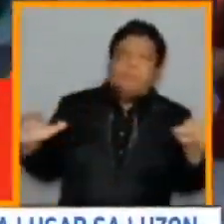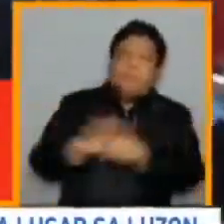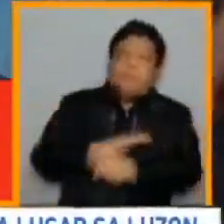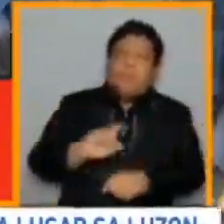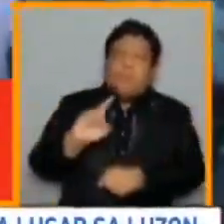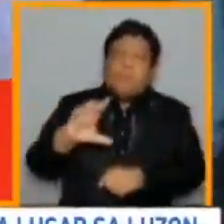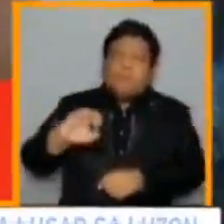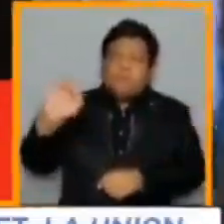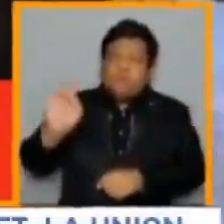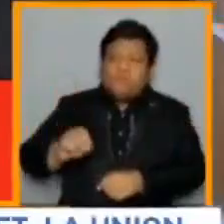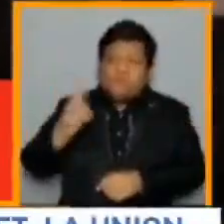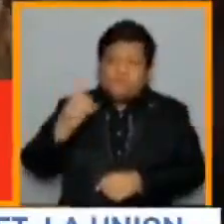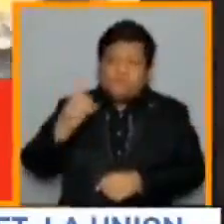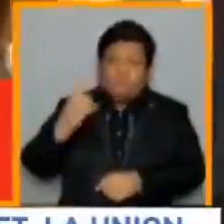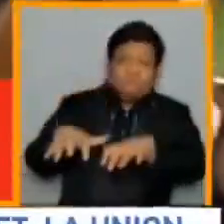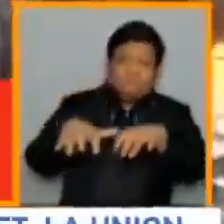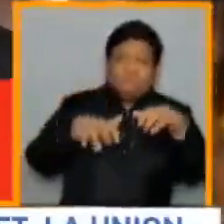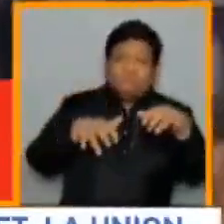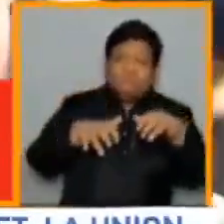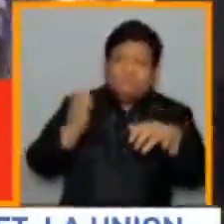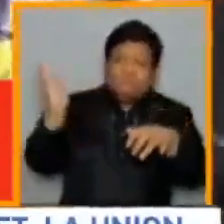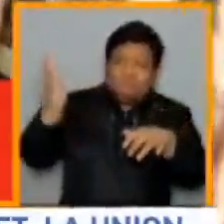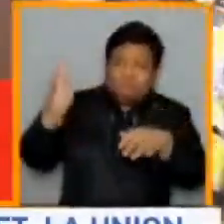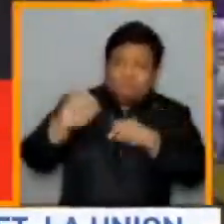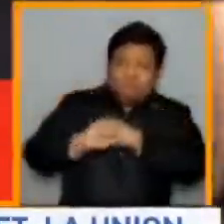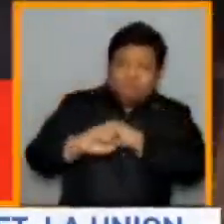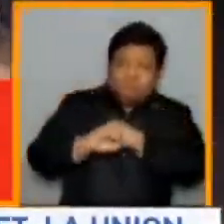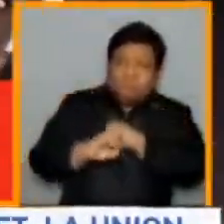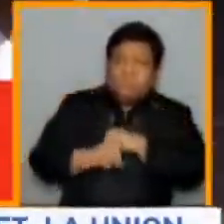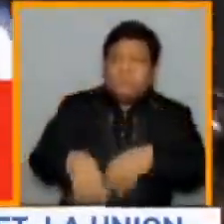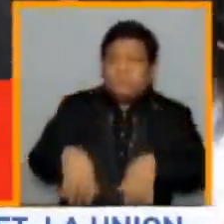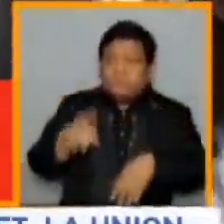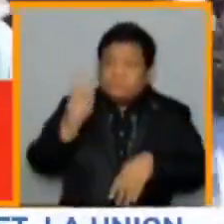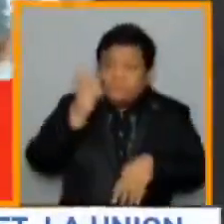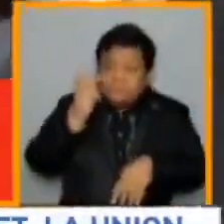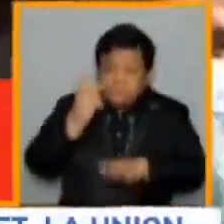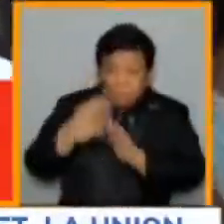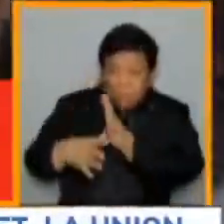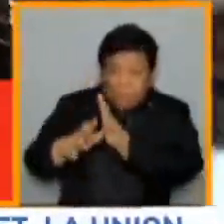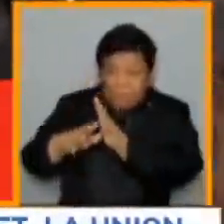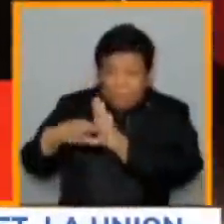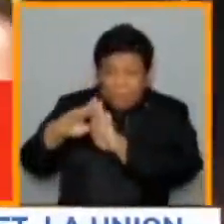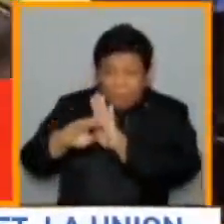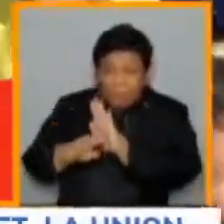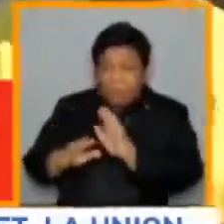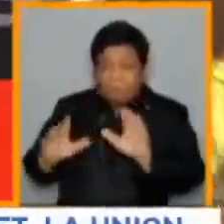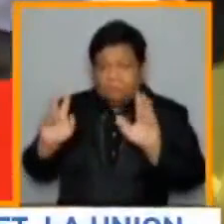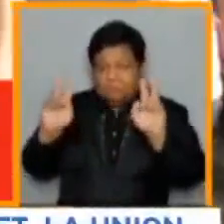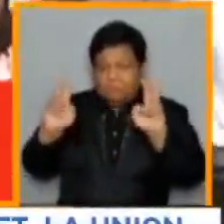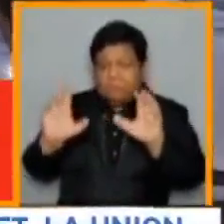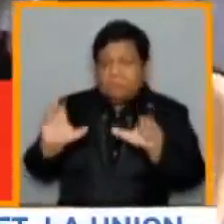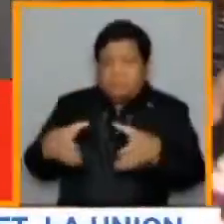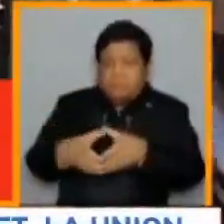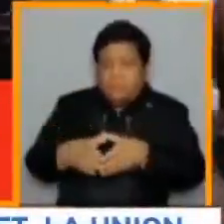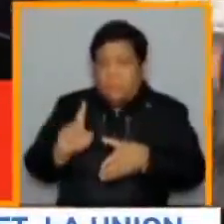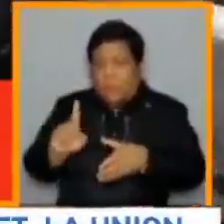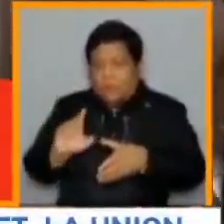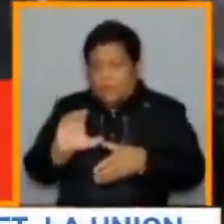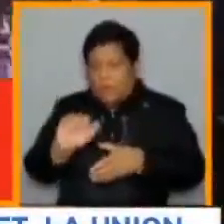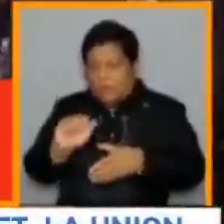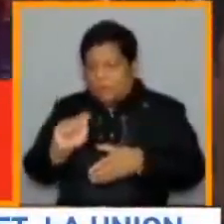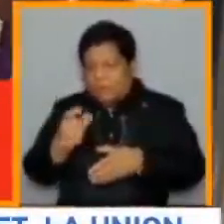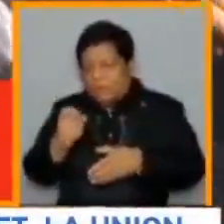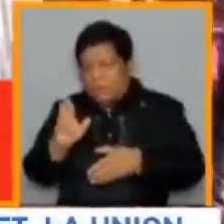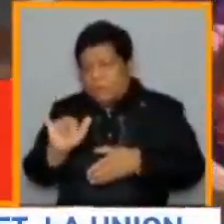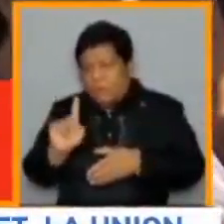lugar. Mm-hmm. At kung titingnan natin yung COMELEC resolution, category 1 ang lalabas dito. Baka ho sa isang rally mag 100%